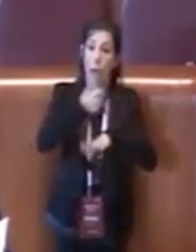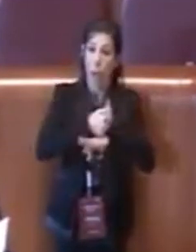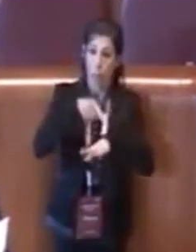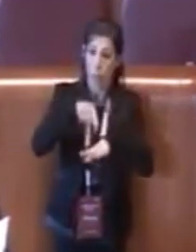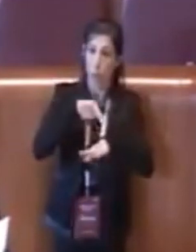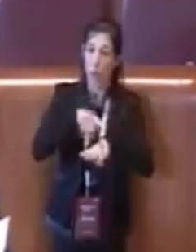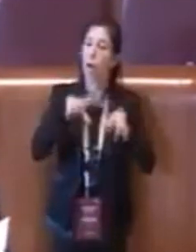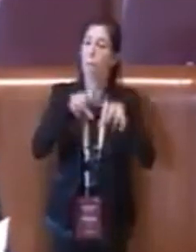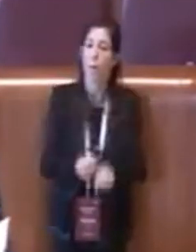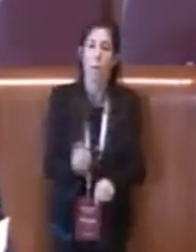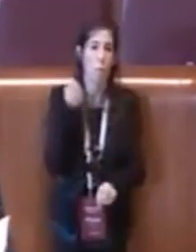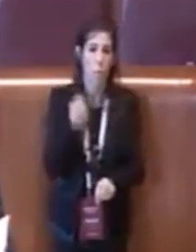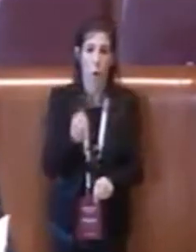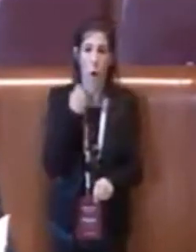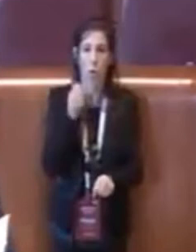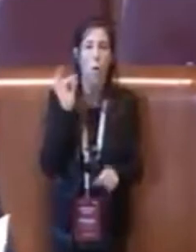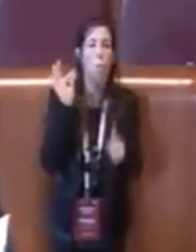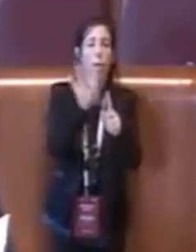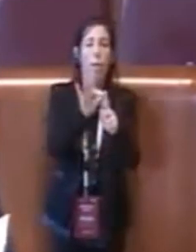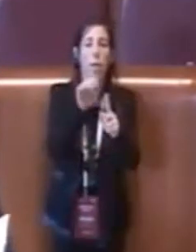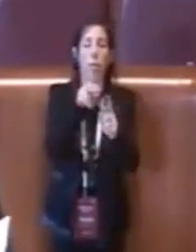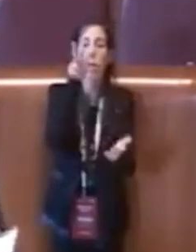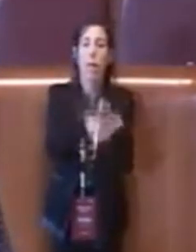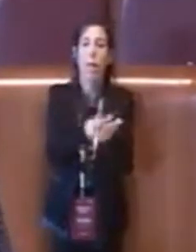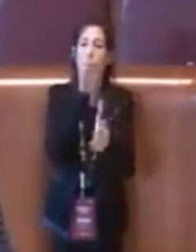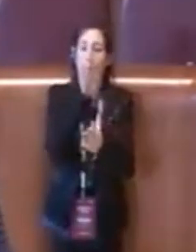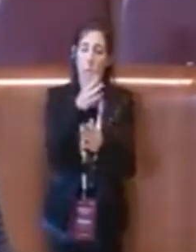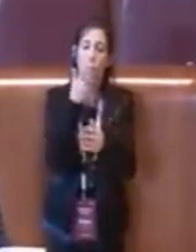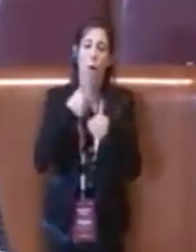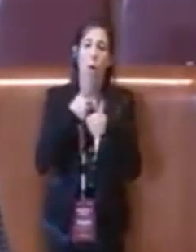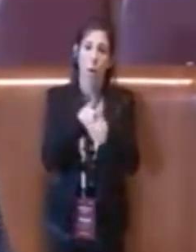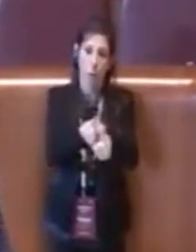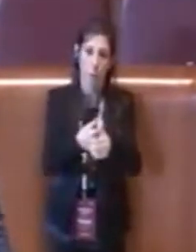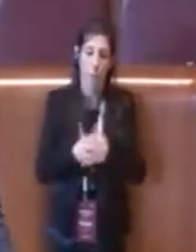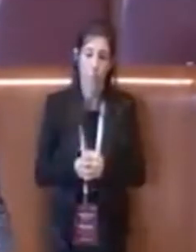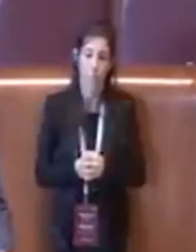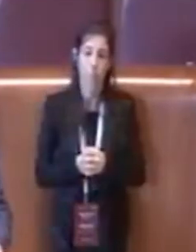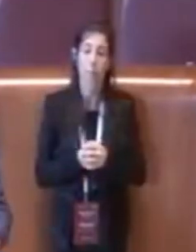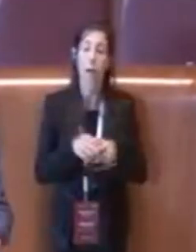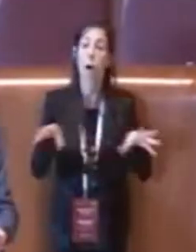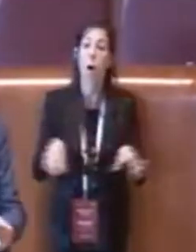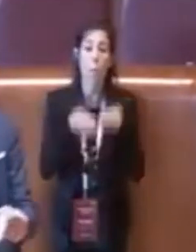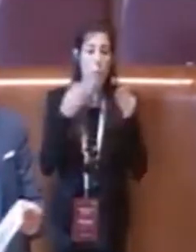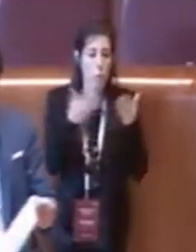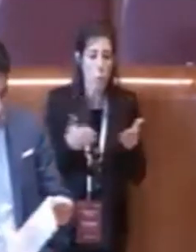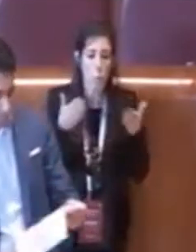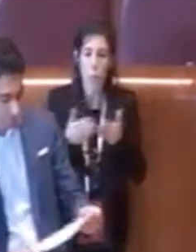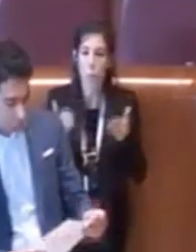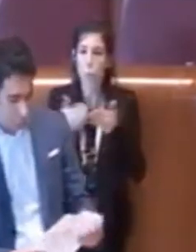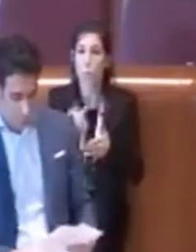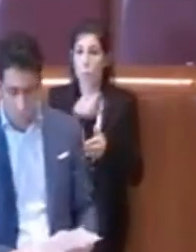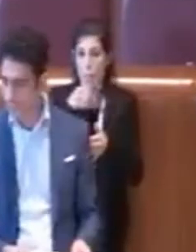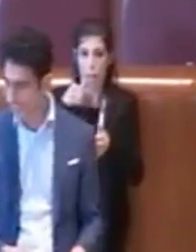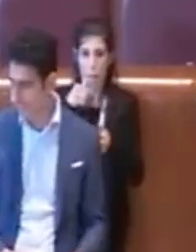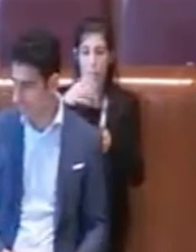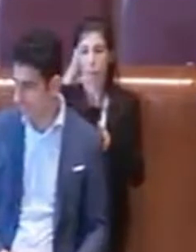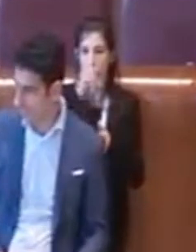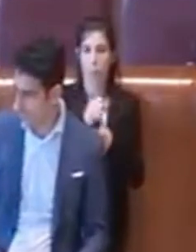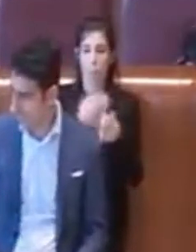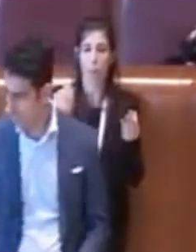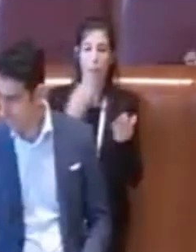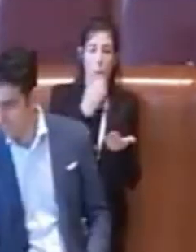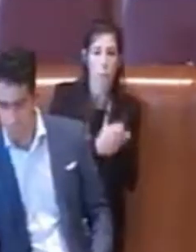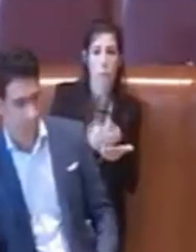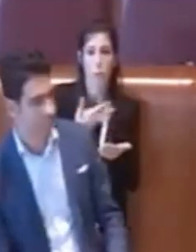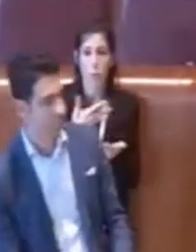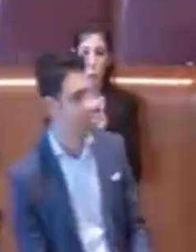avanti le linee guida definite da questa delibera di indirizzo. Partiranno quindi tutti gli studi che saranno necessari a definire un